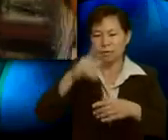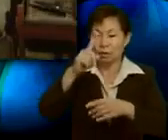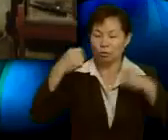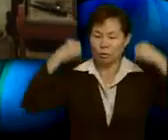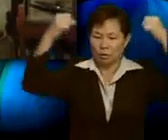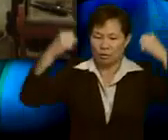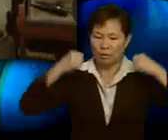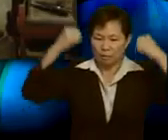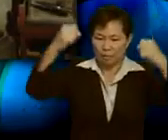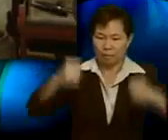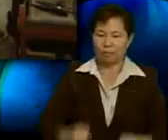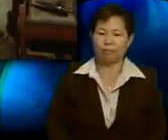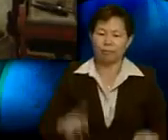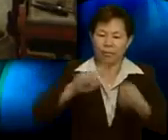senaman.